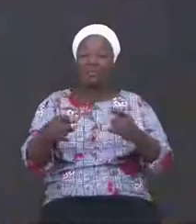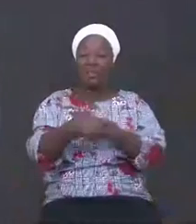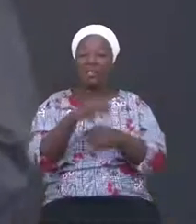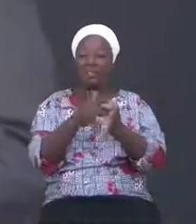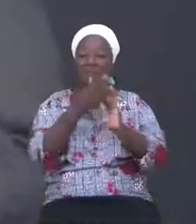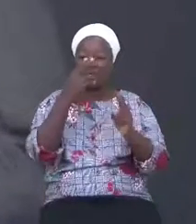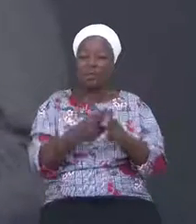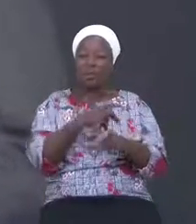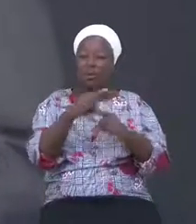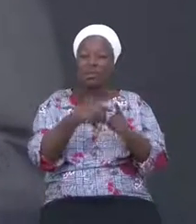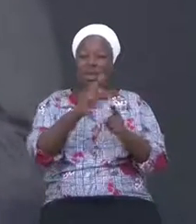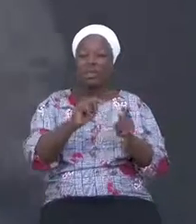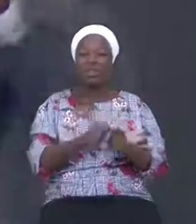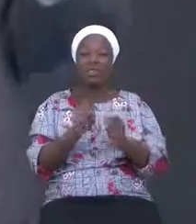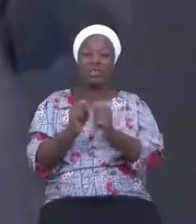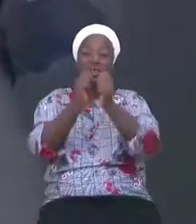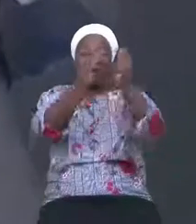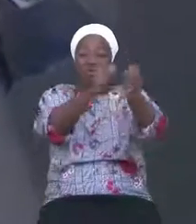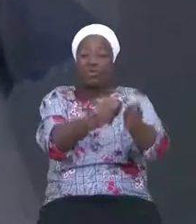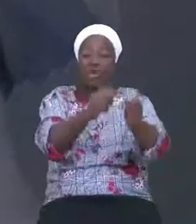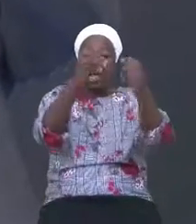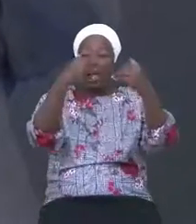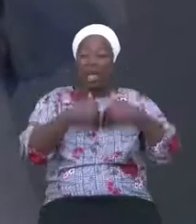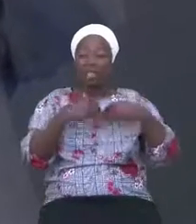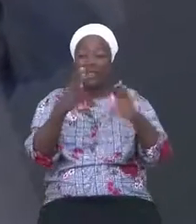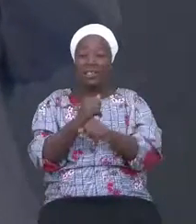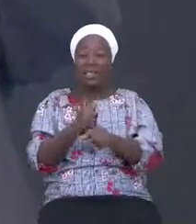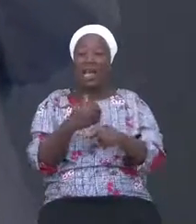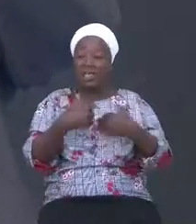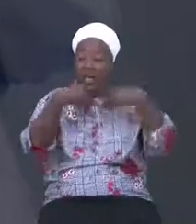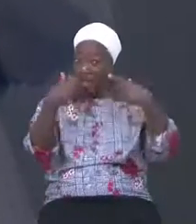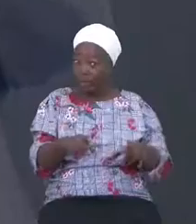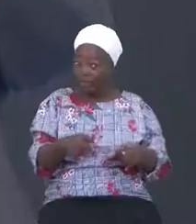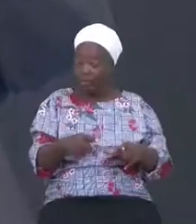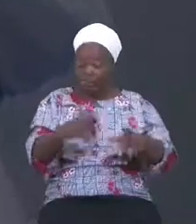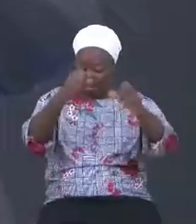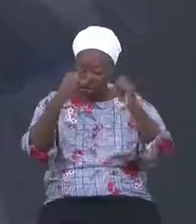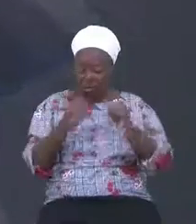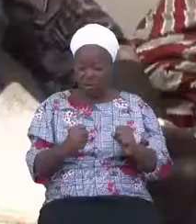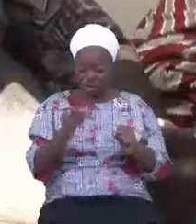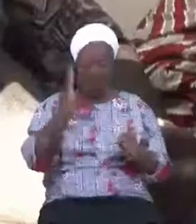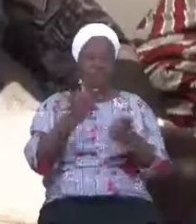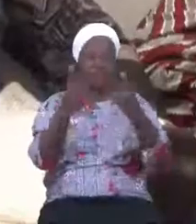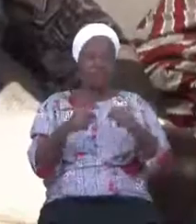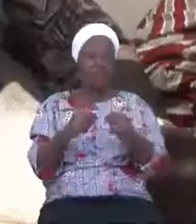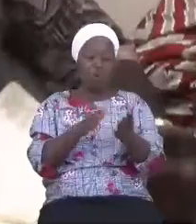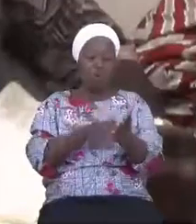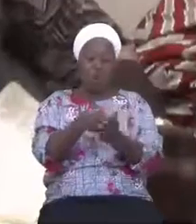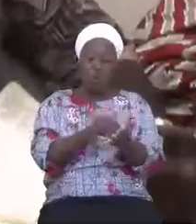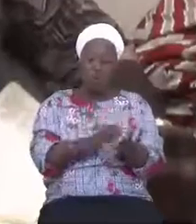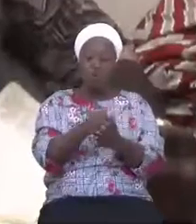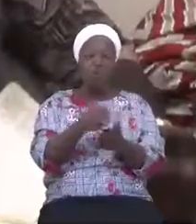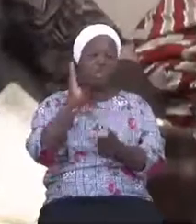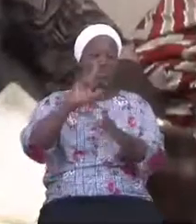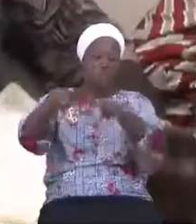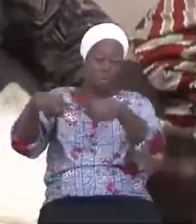Quand la transfusion a eu lieu, la force viendra. La faiblesse disparaîtra. Les